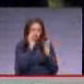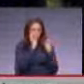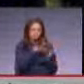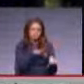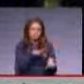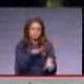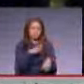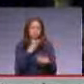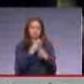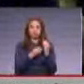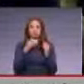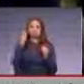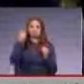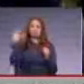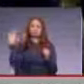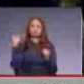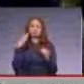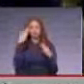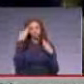فته